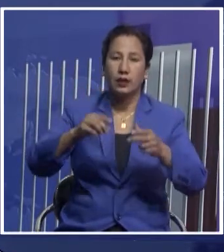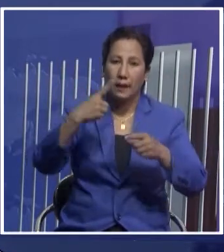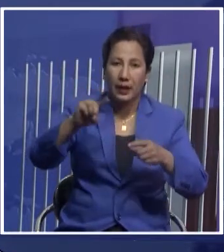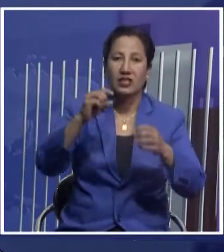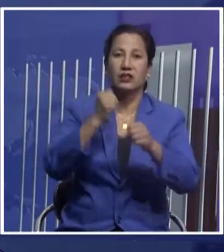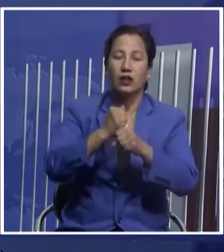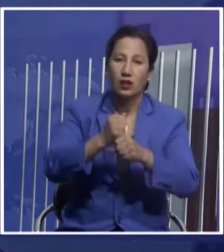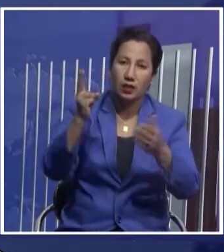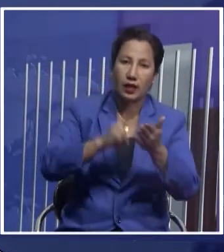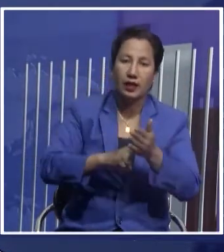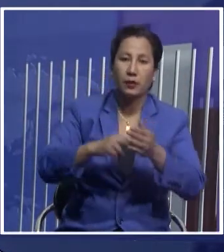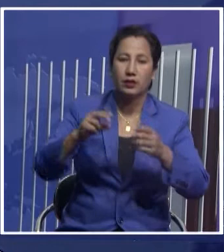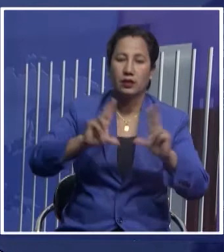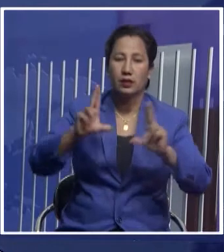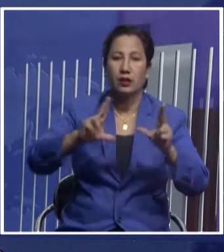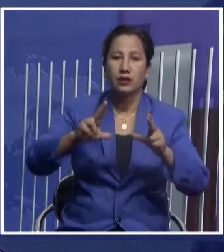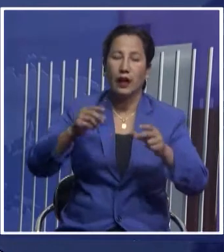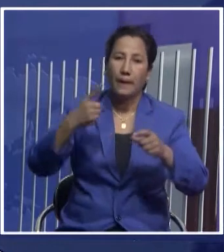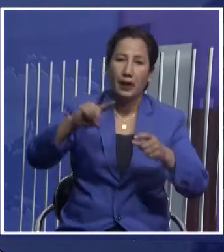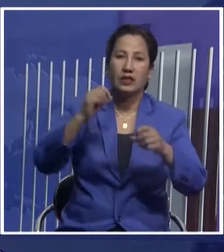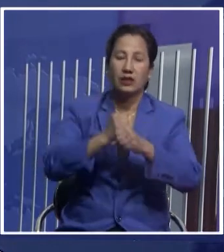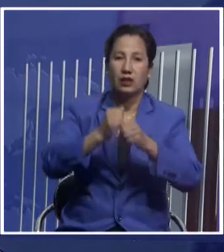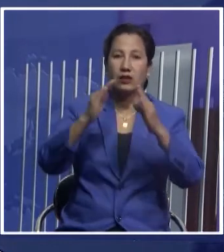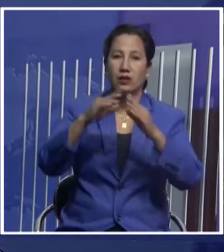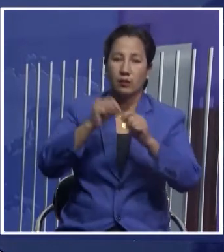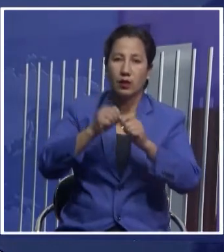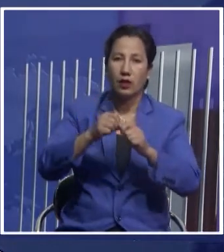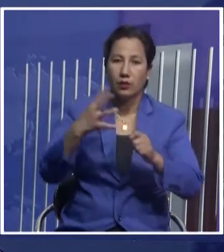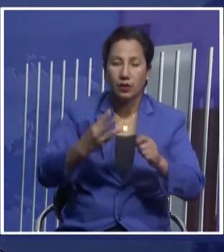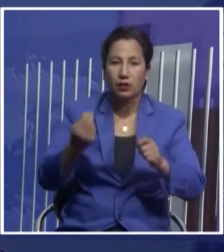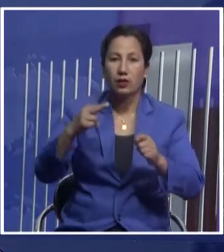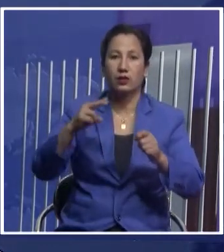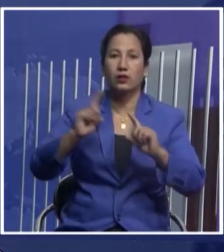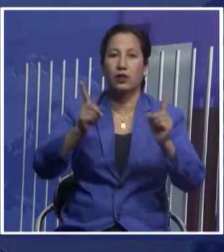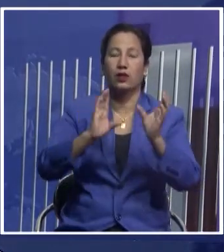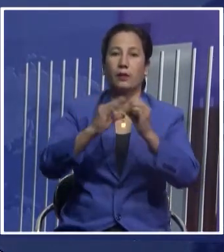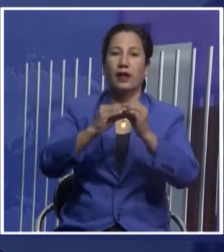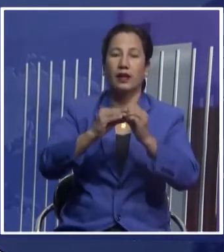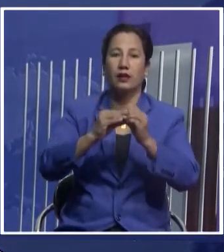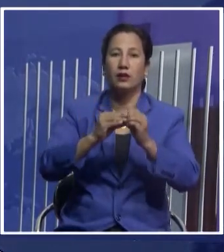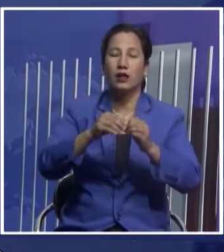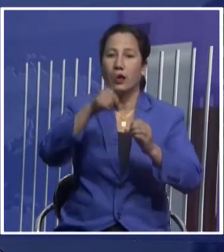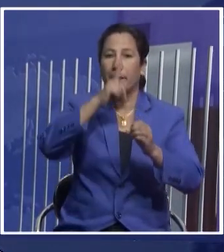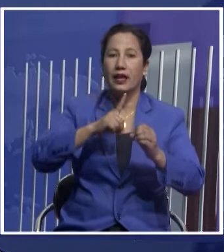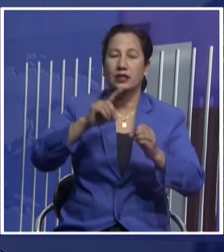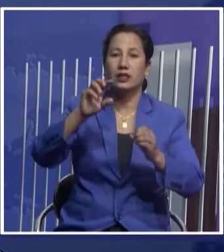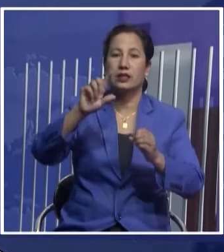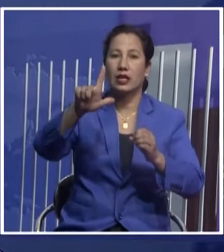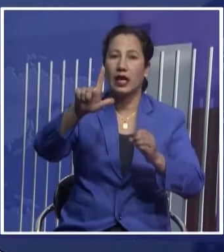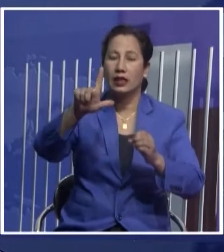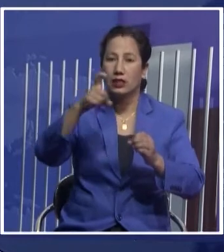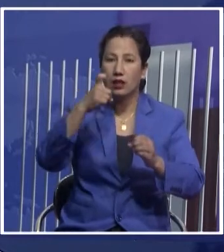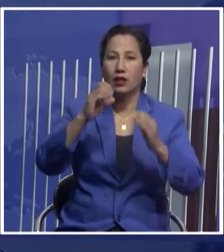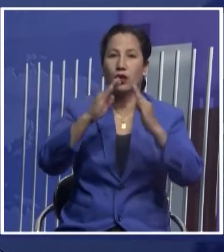थालेपछि नक्सा पास गरेर घर बनाउने क्रम घट्दै गएको छ साबिक नगरपालिका हुँदा वार्षिक झण्डै 700